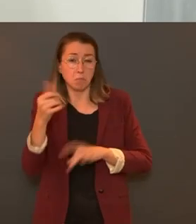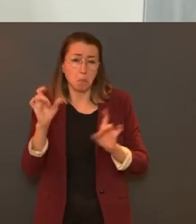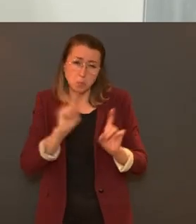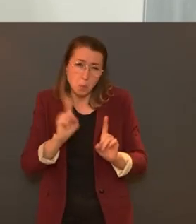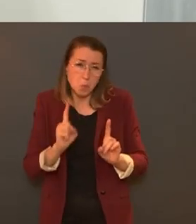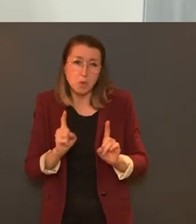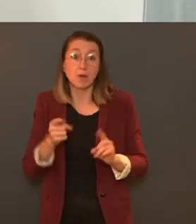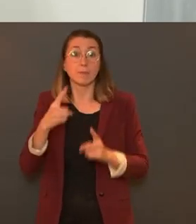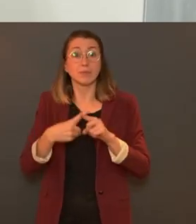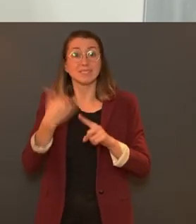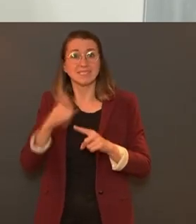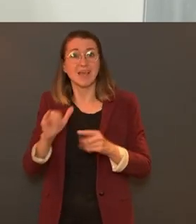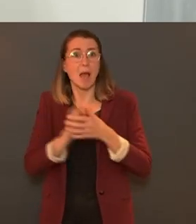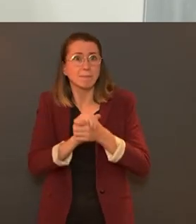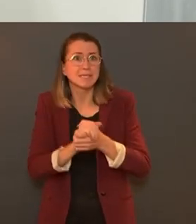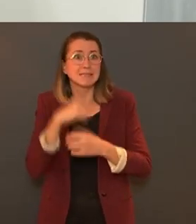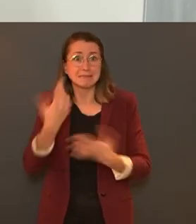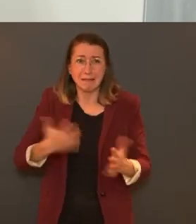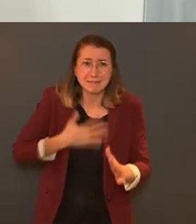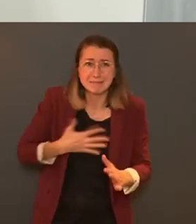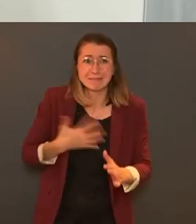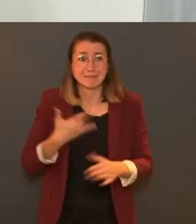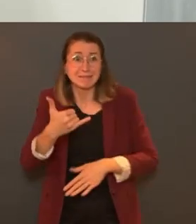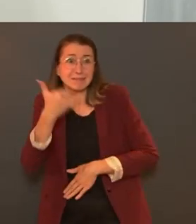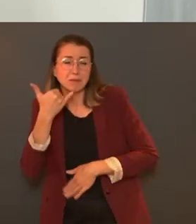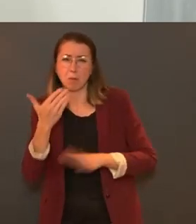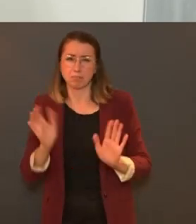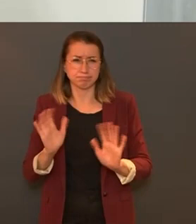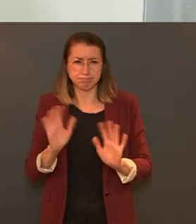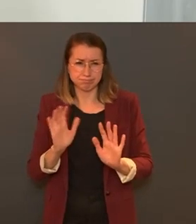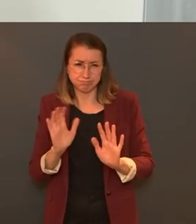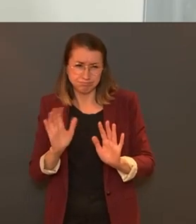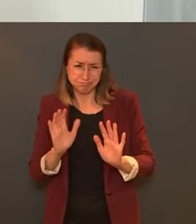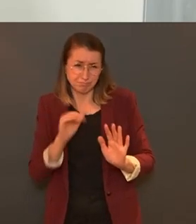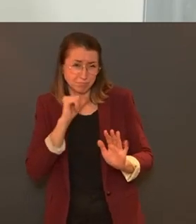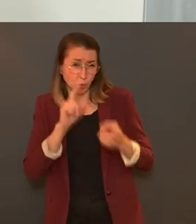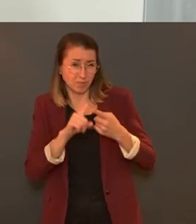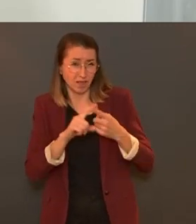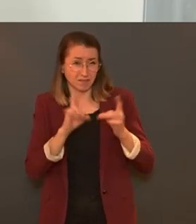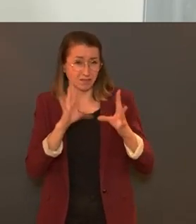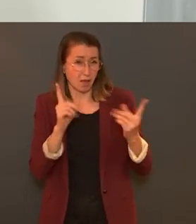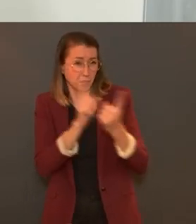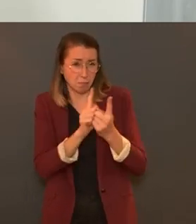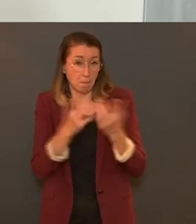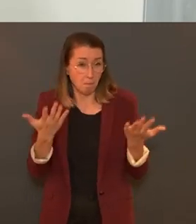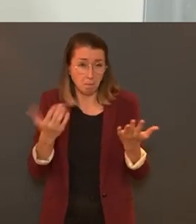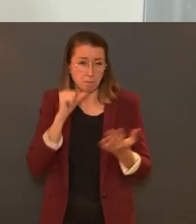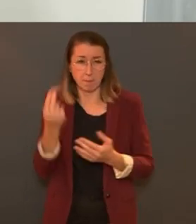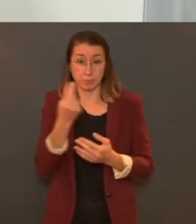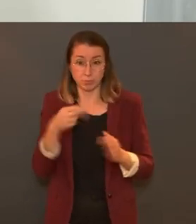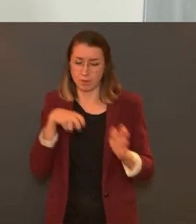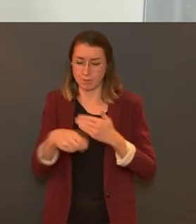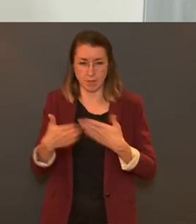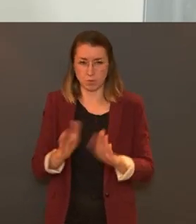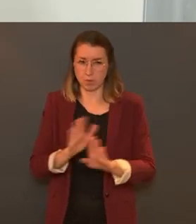contact rapproché avec cette personne, vous n'êtes pas considéré comme une personne à risque. Ensuite, évidemment, vous devez prendre